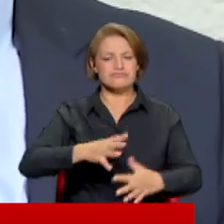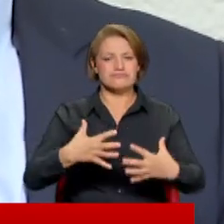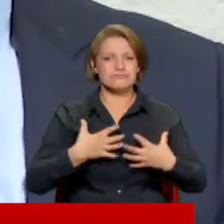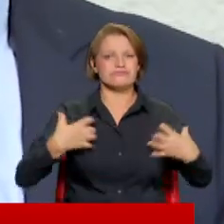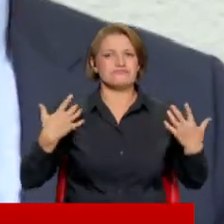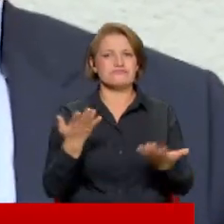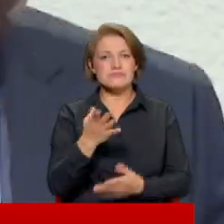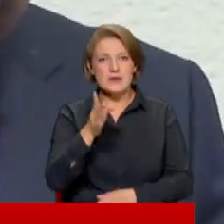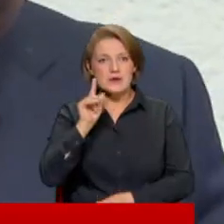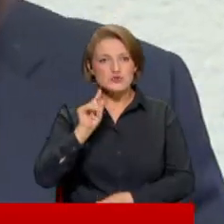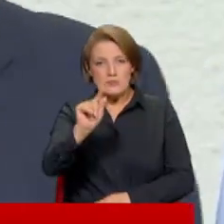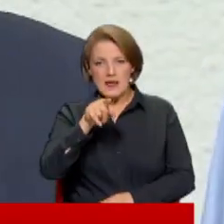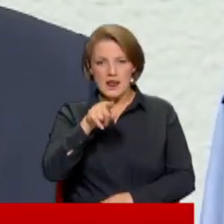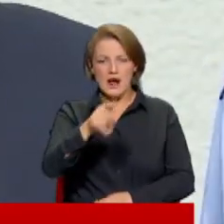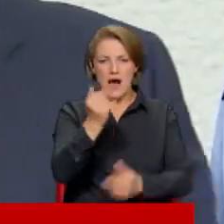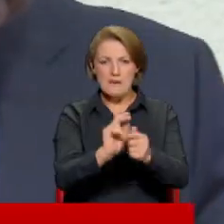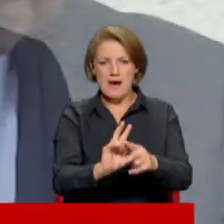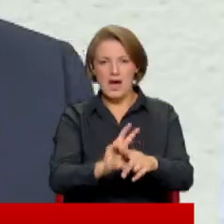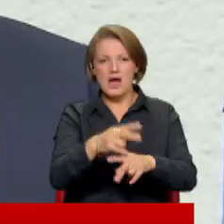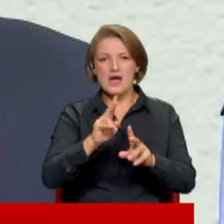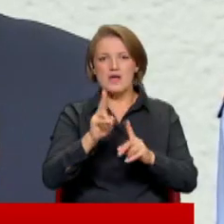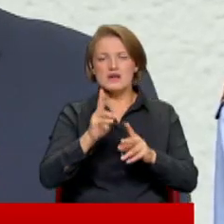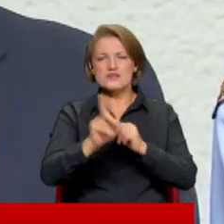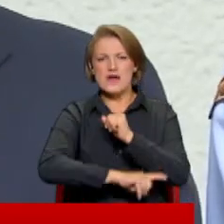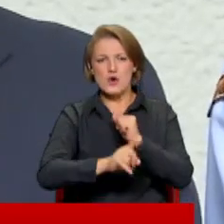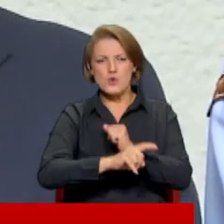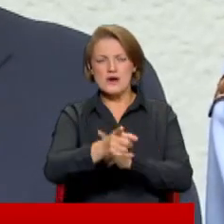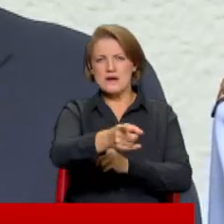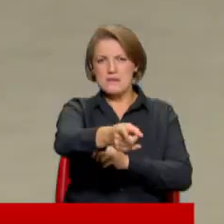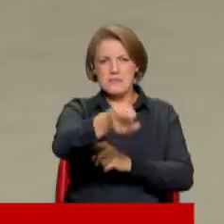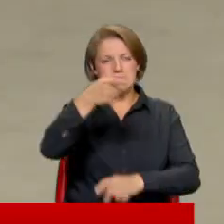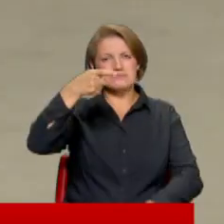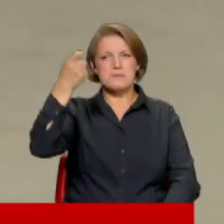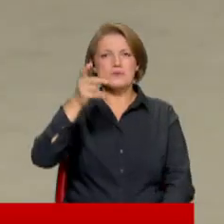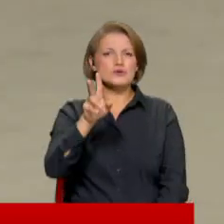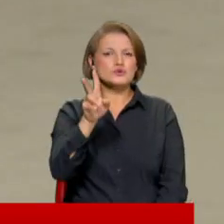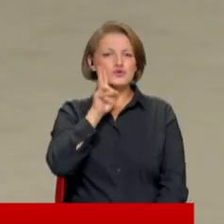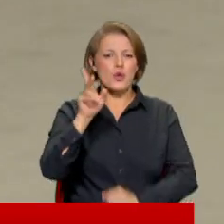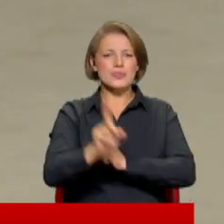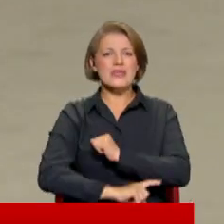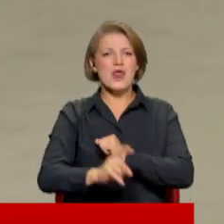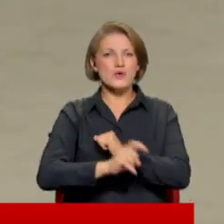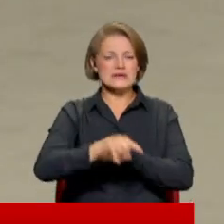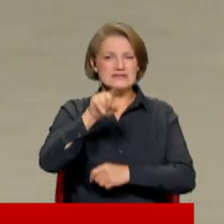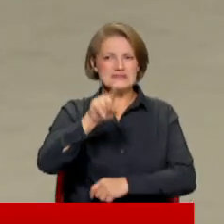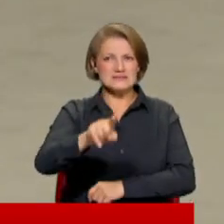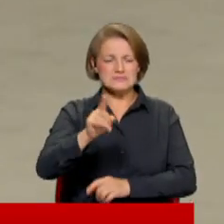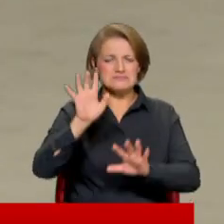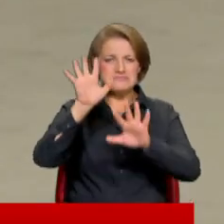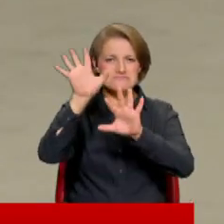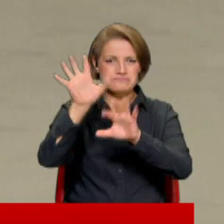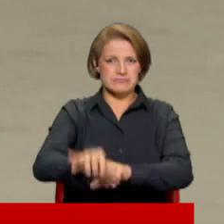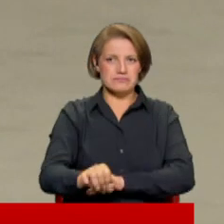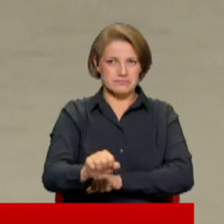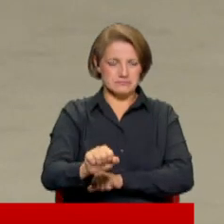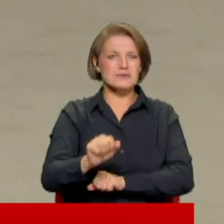kararlılığı, sezgisiyle onlar araçtan iner inmez silahla mukavemette bulunulmuş. Son terörist de bertaraf edilene